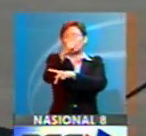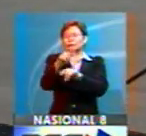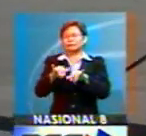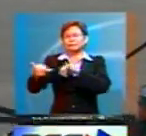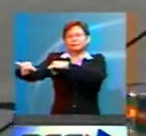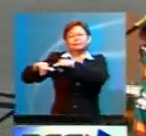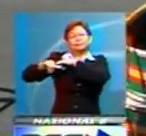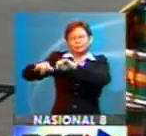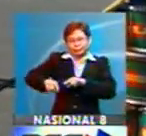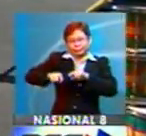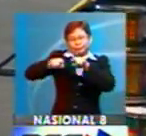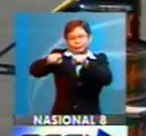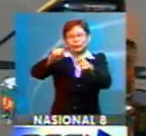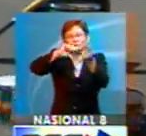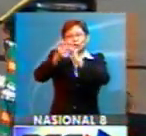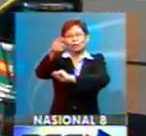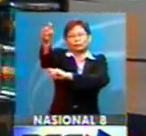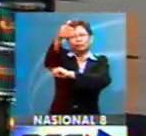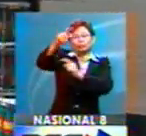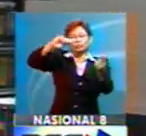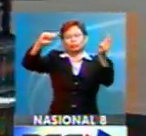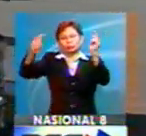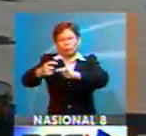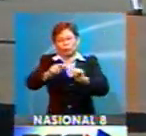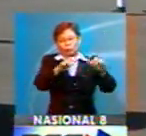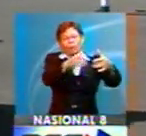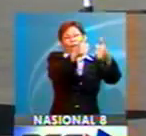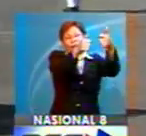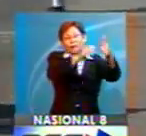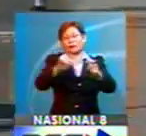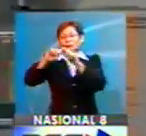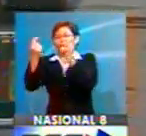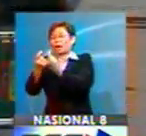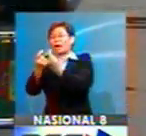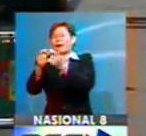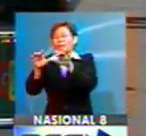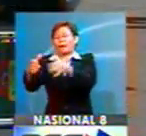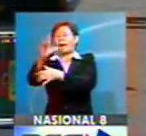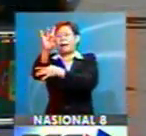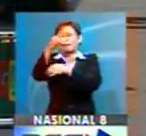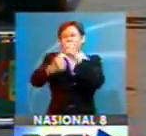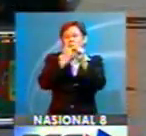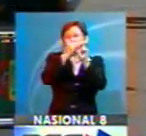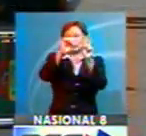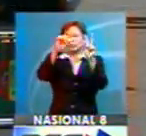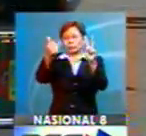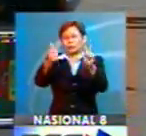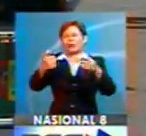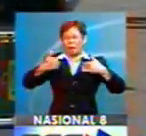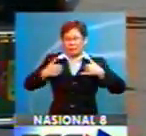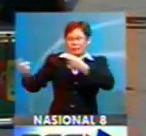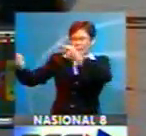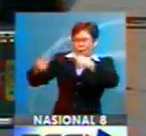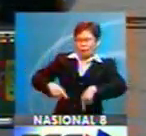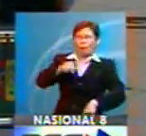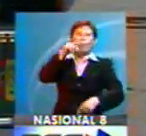serentak. Selepas pertukaran panji-panji regimen batalion pertama dan batalion ke-8 pada tahun 2010, turut berangkat